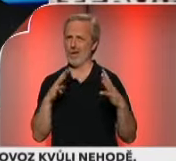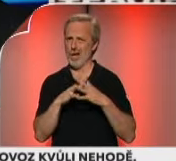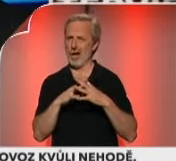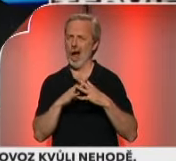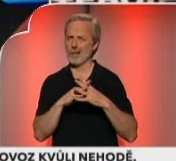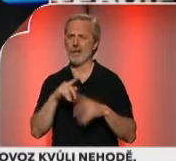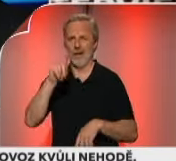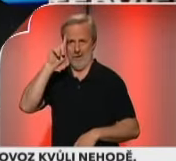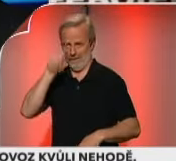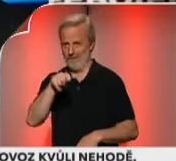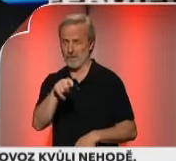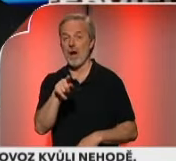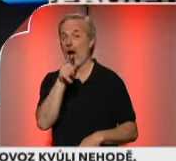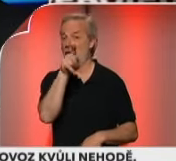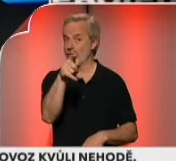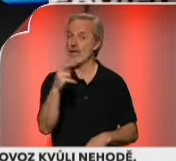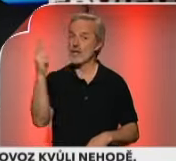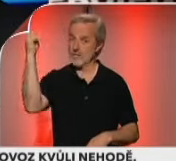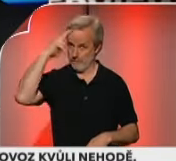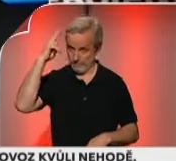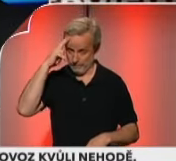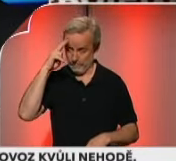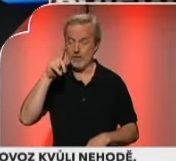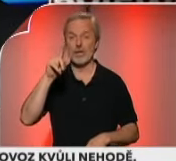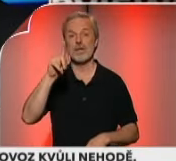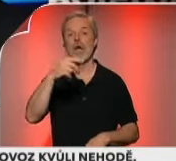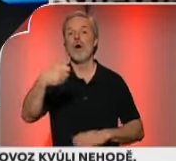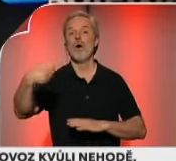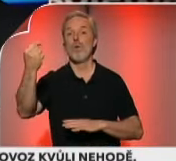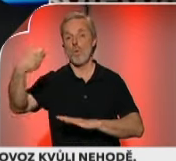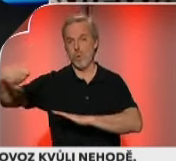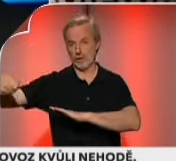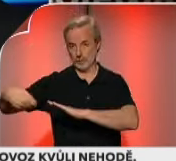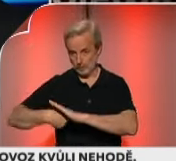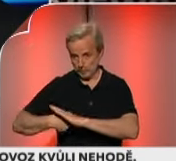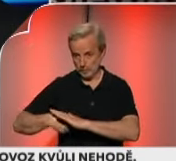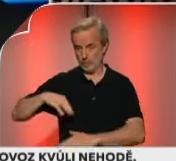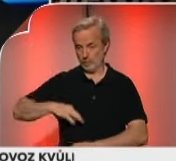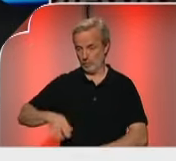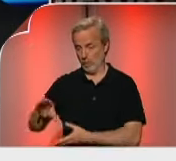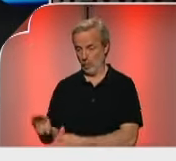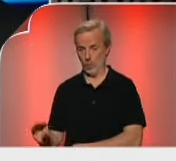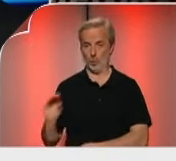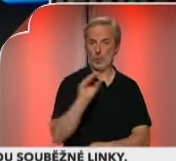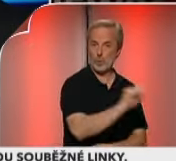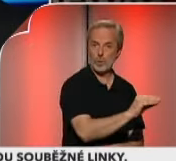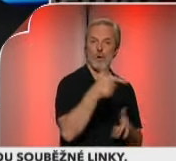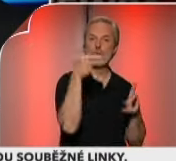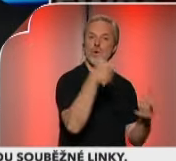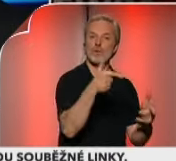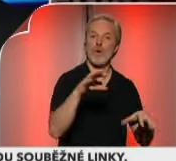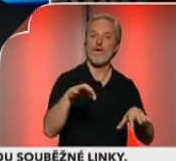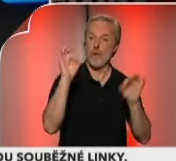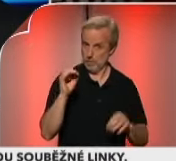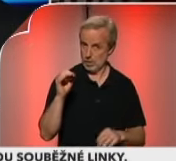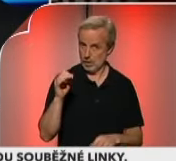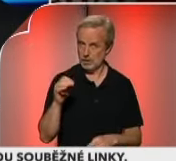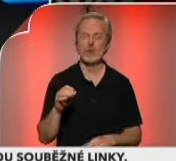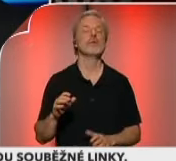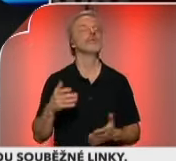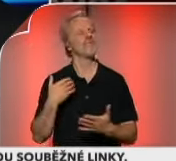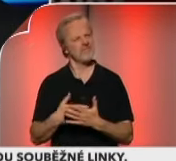jestli jestli má nějaké poznatky které by takové podezření zakládaly eh právě proto že já jsem vedl s